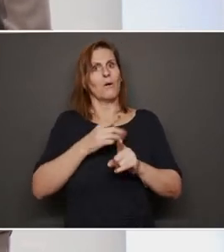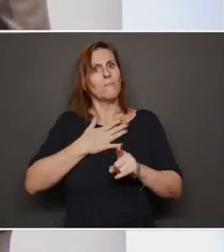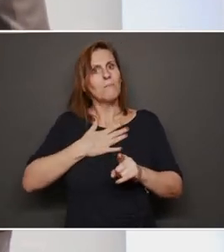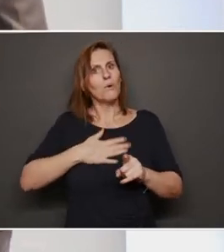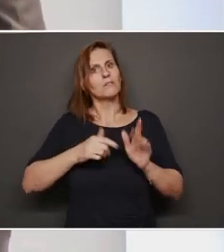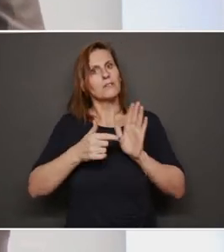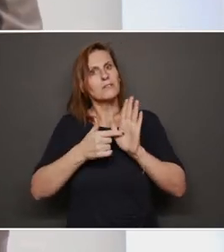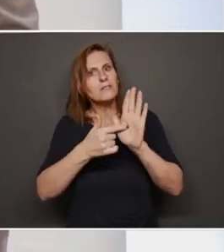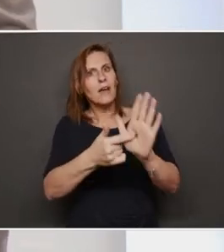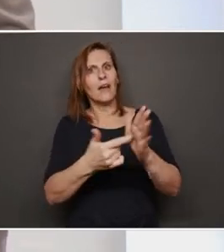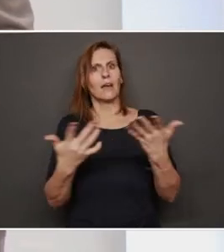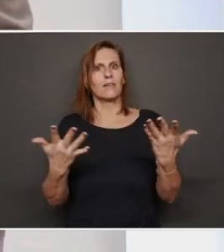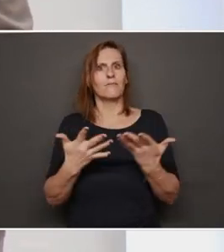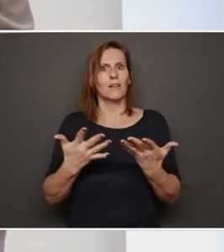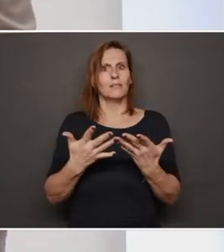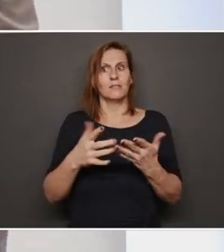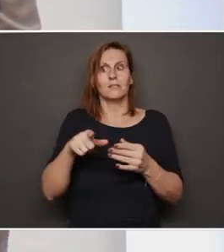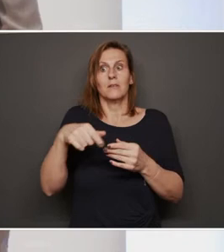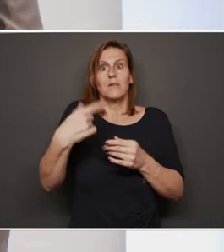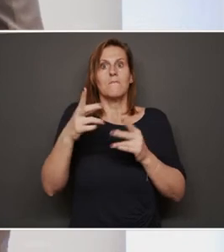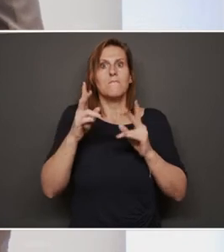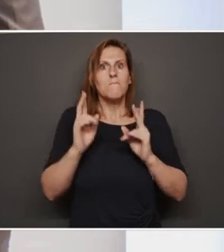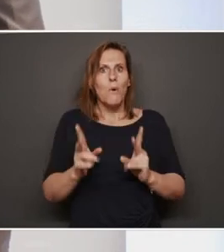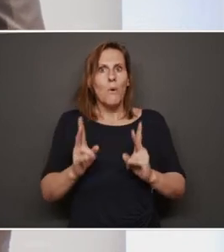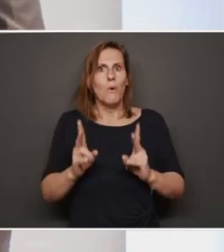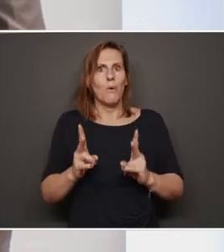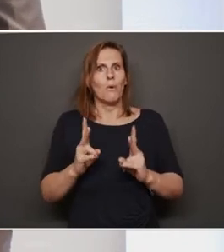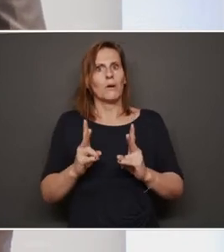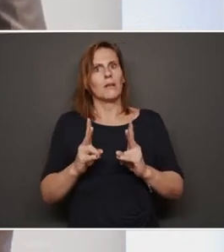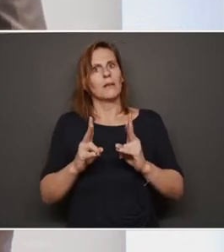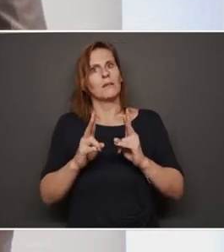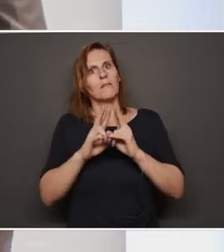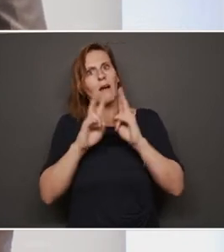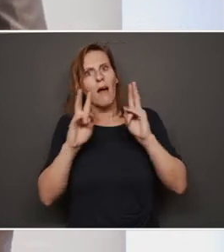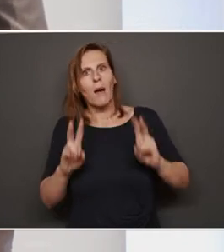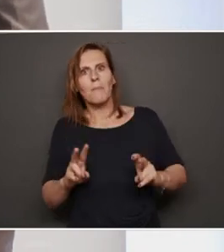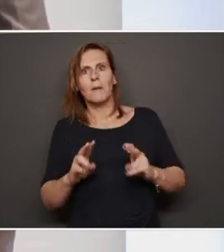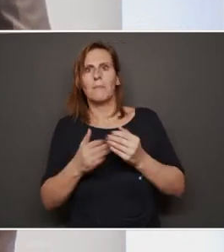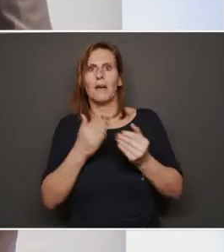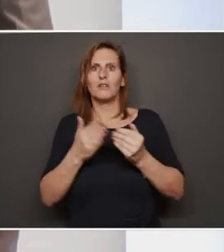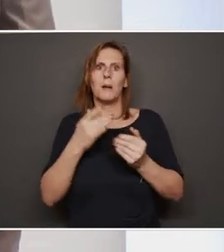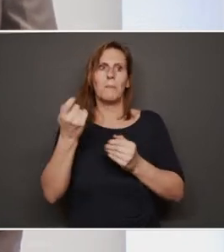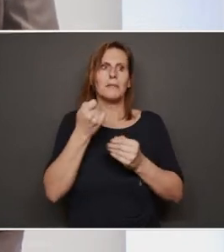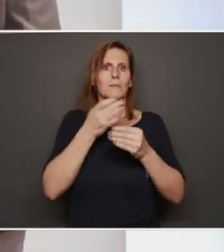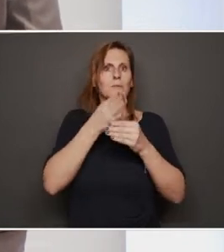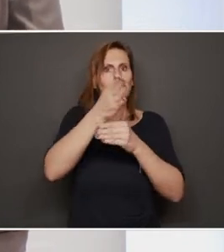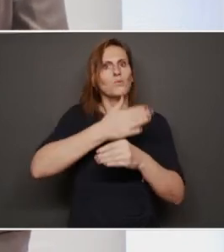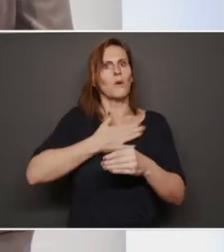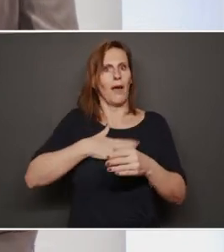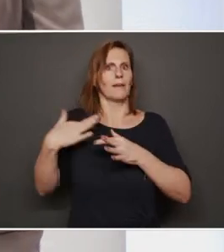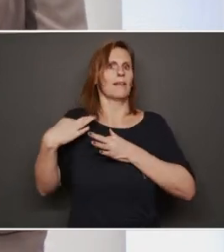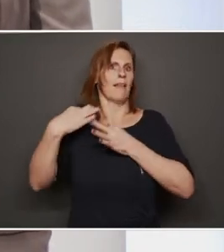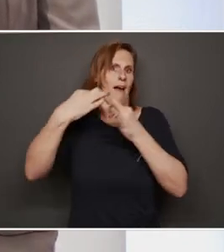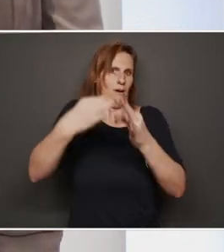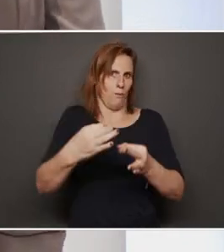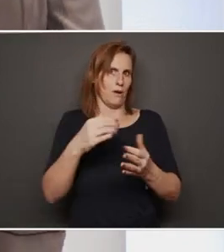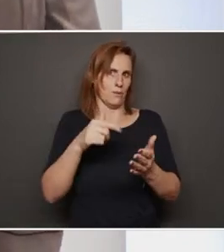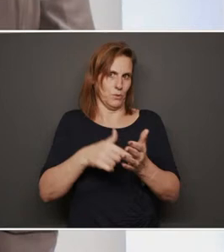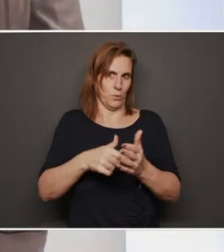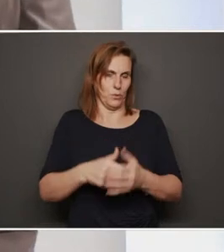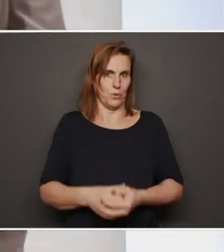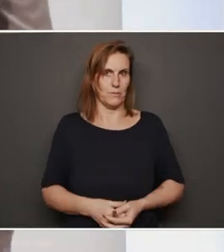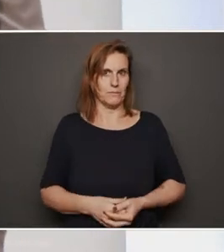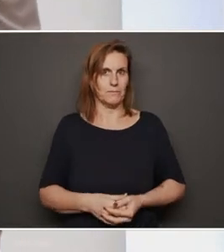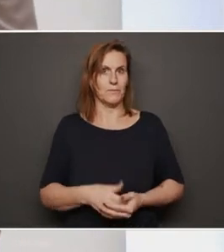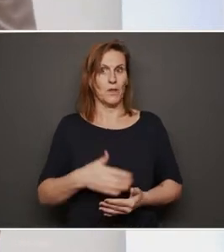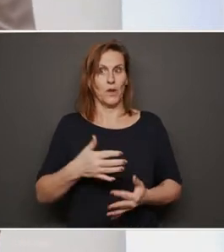möchten und das, sobald es möglich ist, im Rahmen von einem Betriebsbesuch bei Ihnen gerne nachholen werden. Mir ist es sehr wichtig,